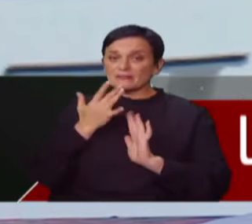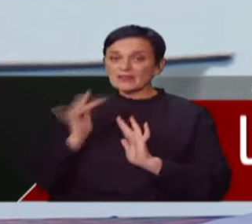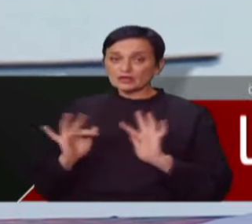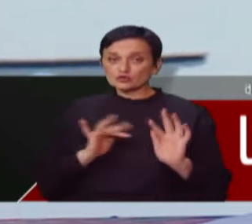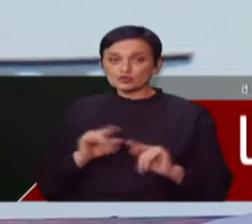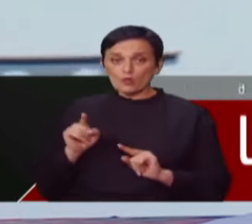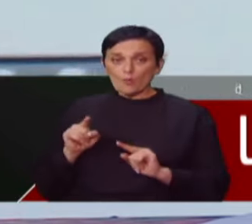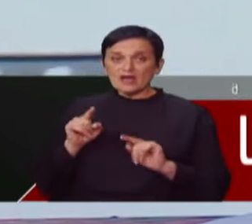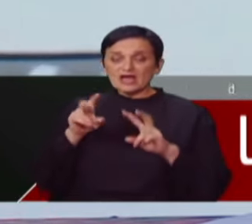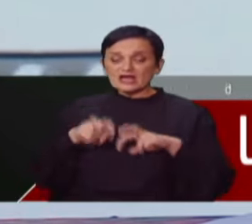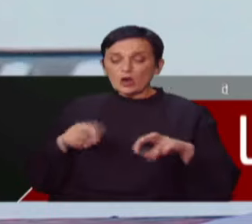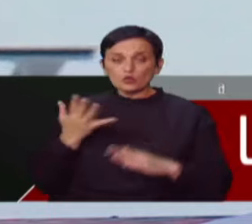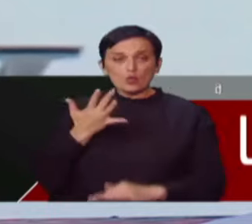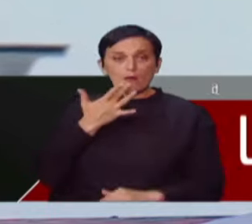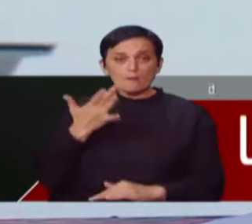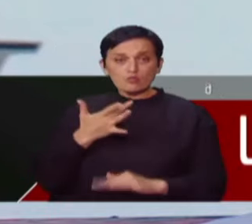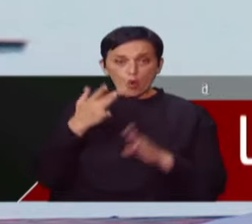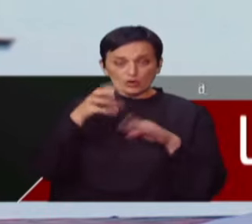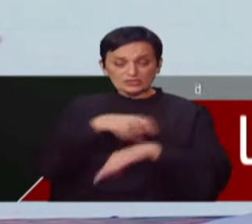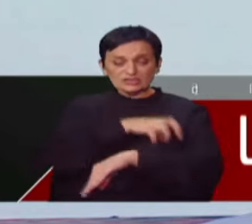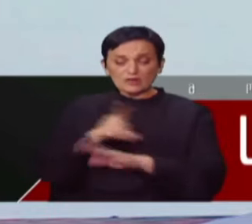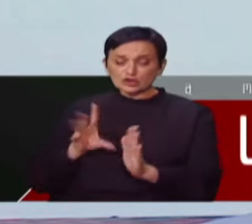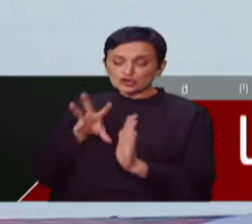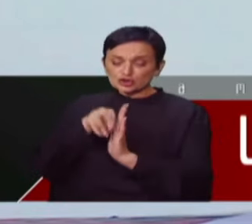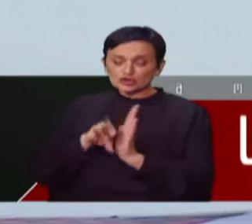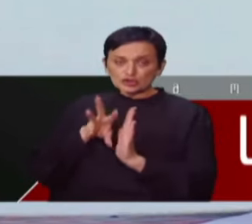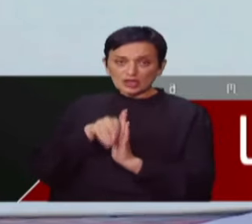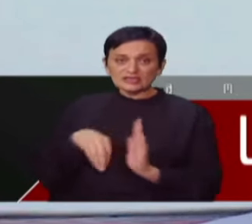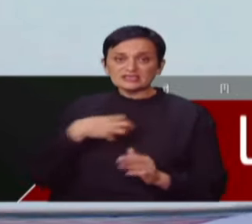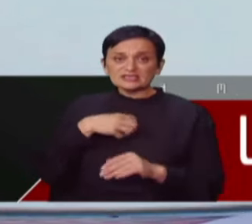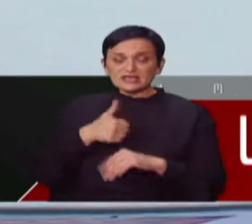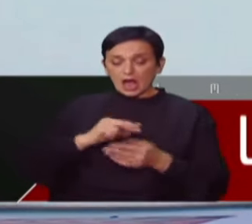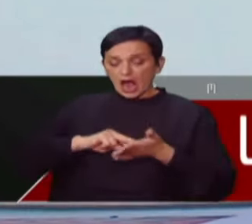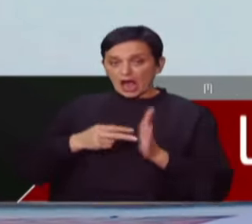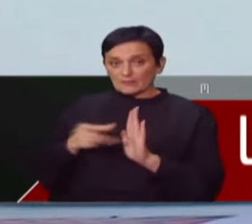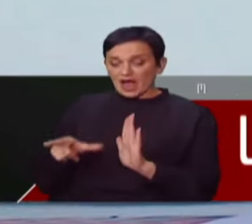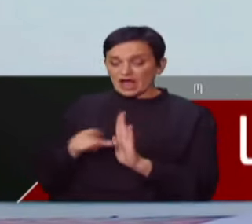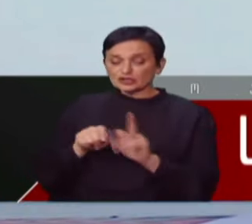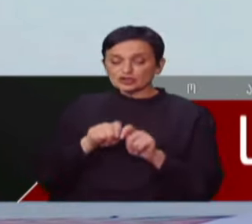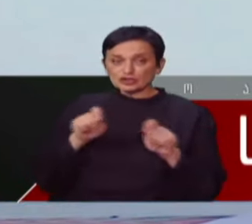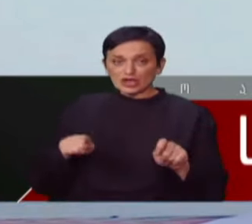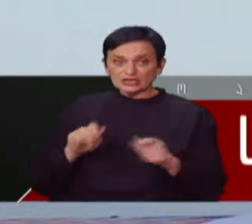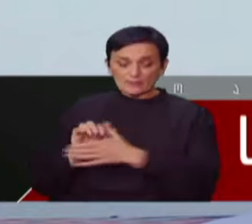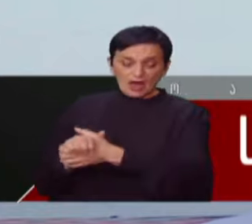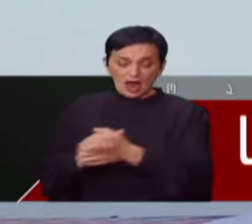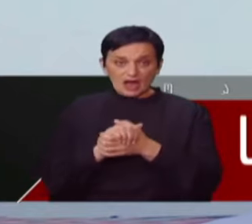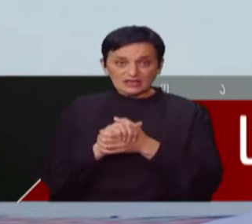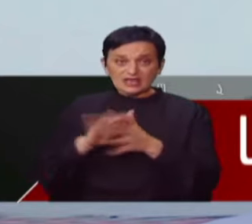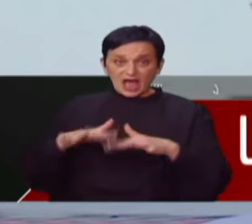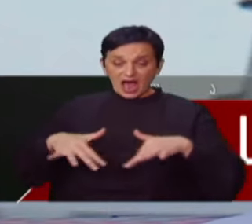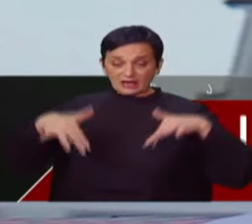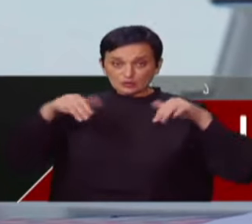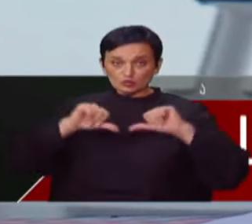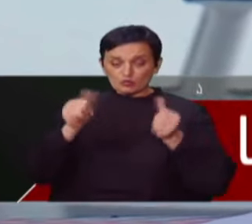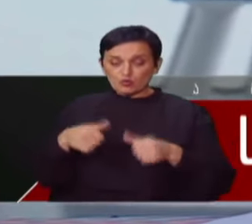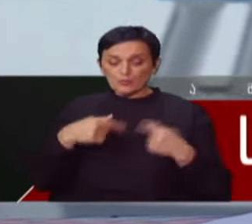mozdraobas, sadats gairkova romeli politikuri subyektebi sheuertebian strategia aghmashenebeltan ertad chekhnil ertobas. Aliansebis formirebis